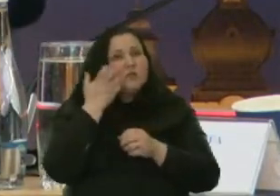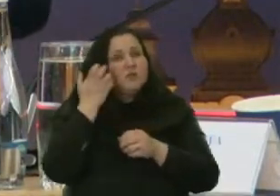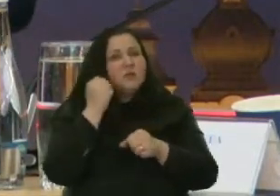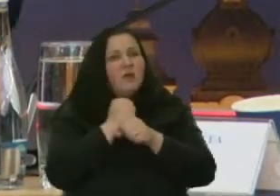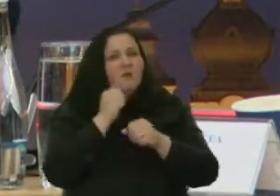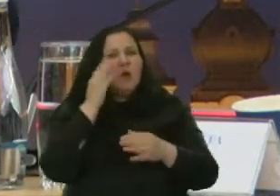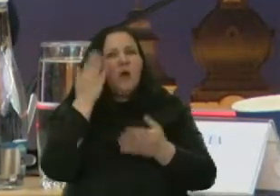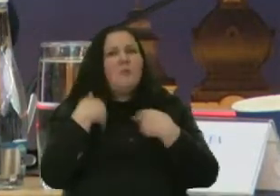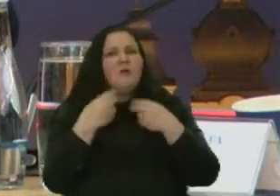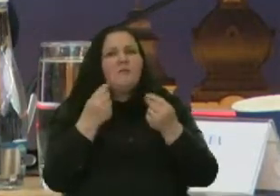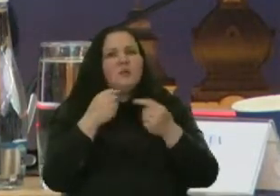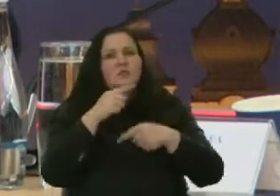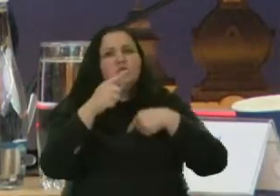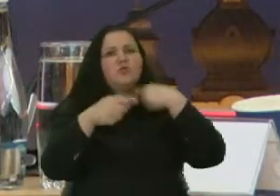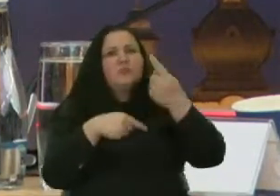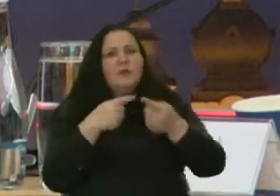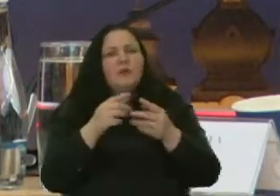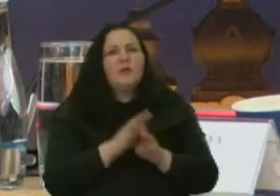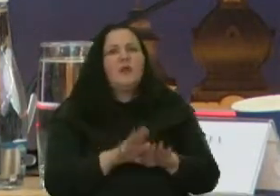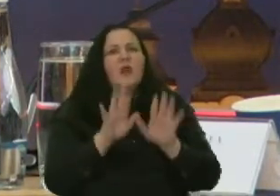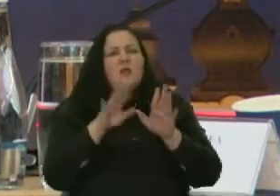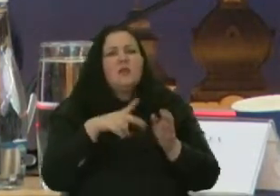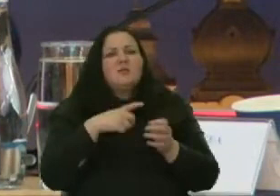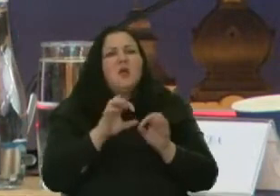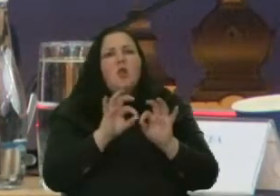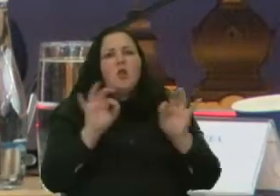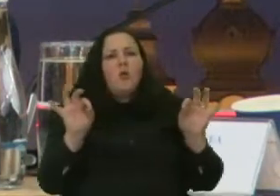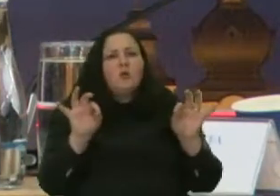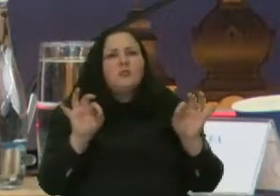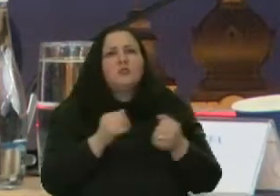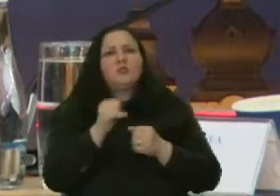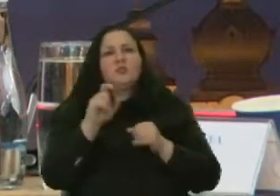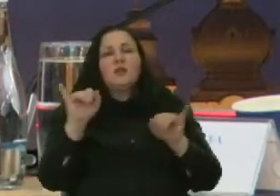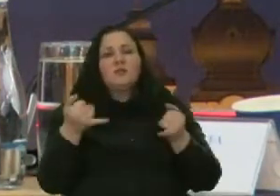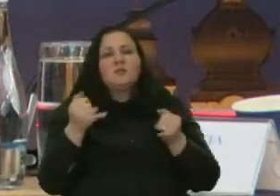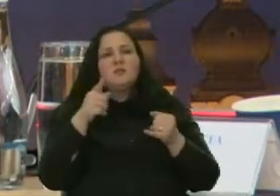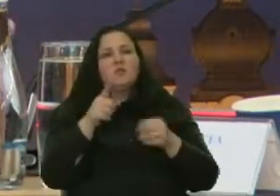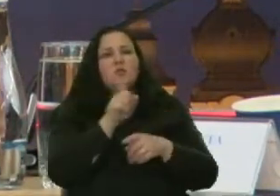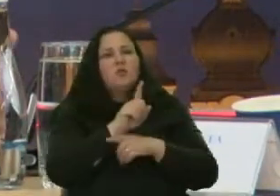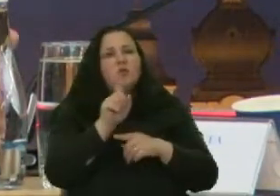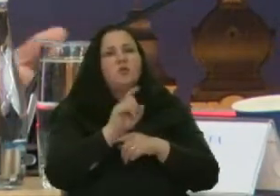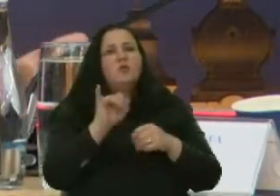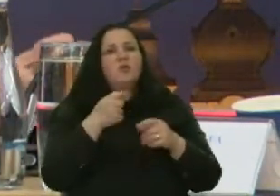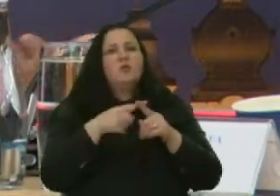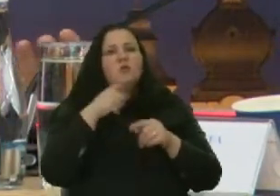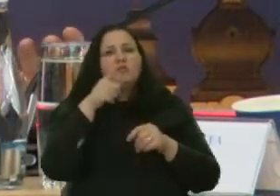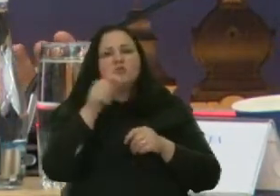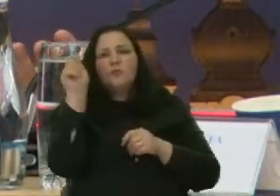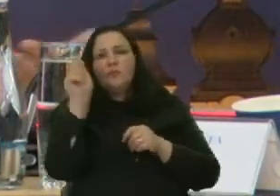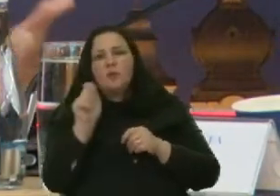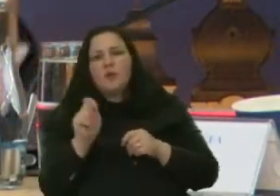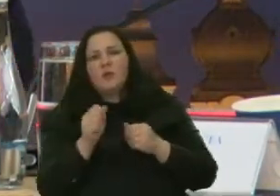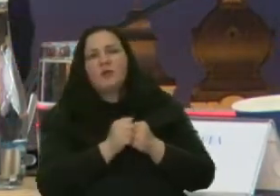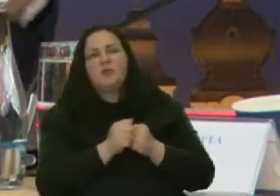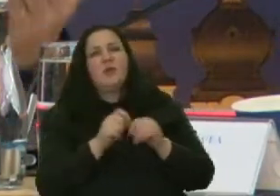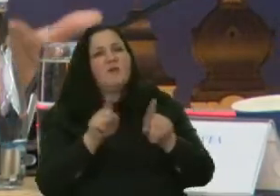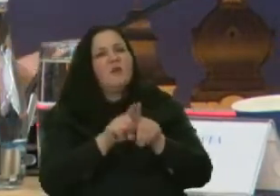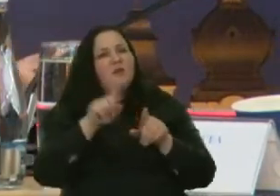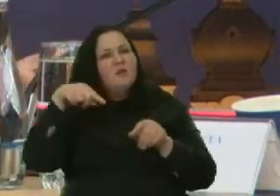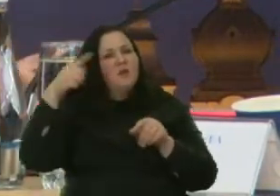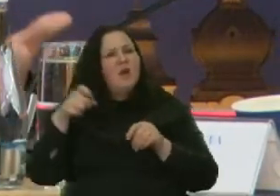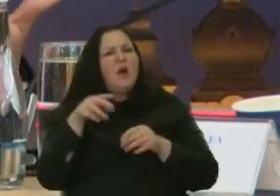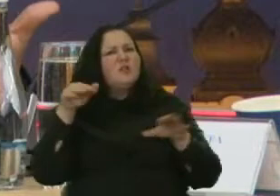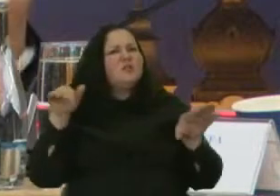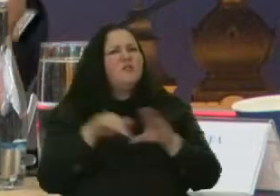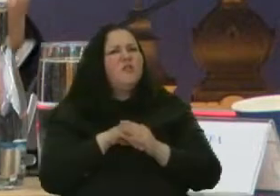făcut Am Finanțarea și merg mai departe asta spun că este logica firească și de asta se va întâmpla acest lucru și cu acest cu acest preca de altfel și cu celelalte ați votat